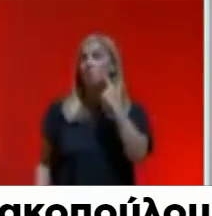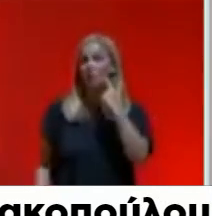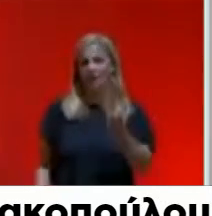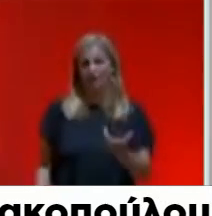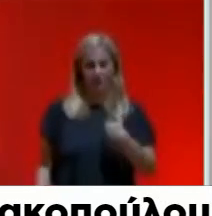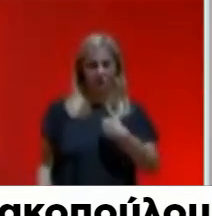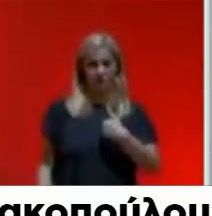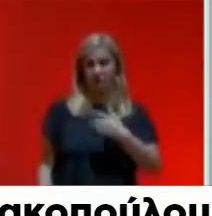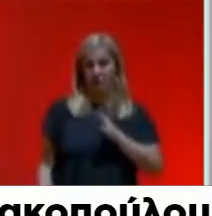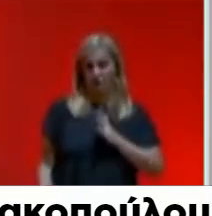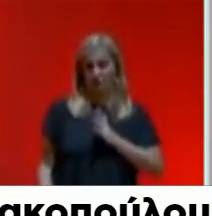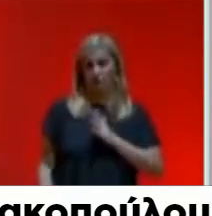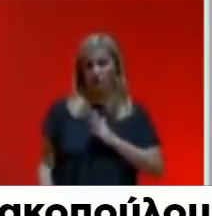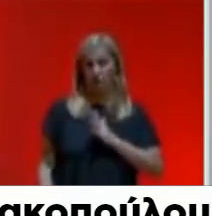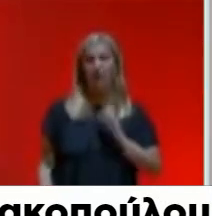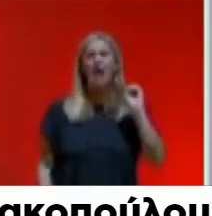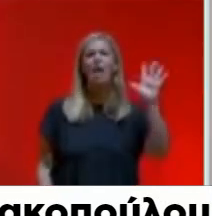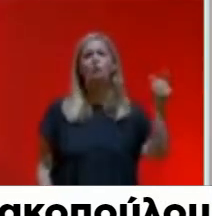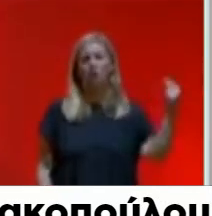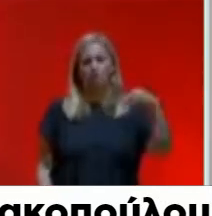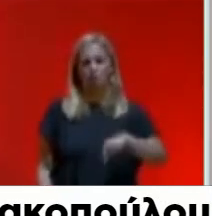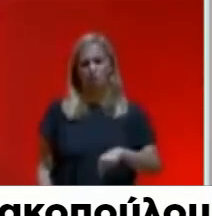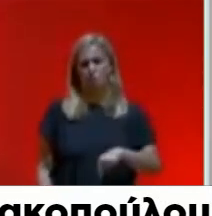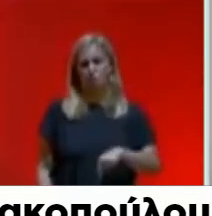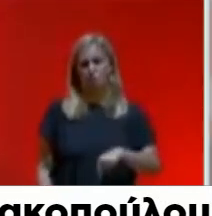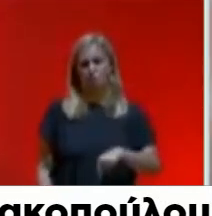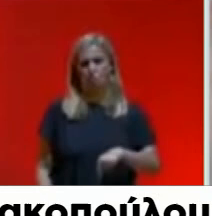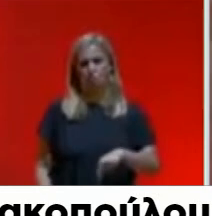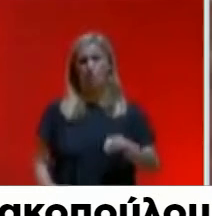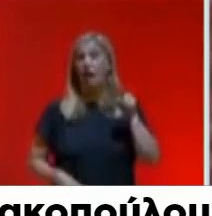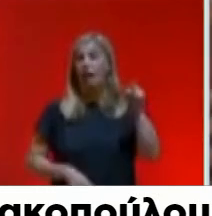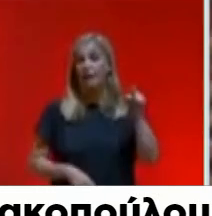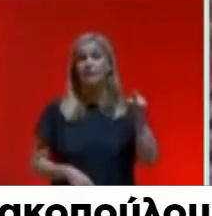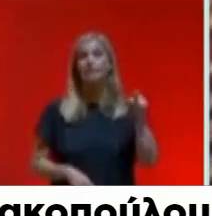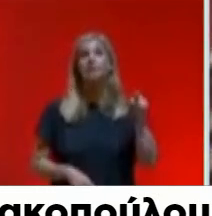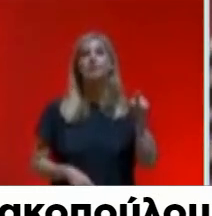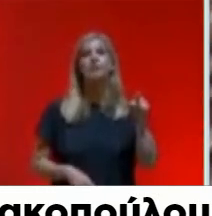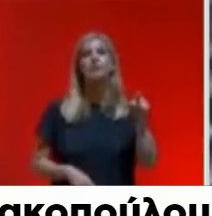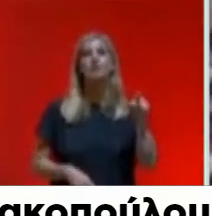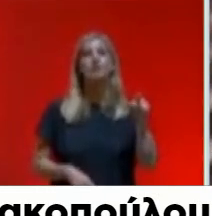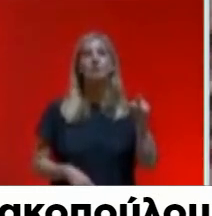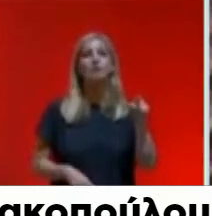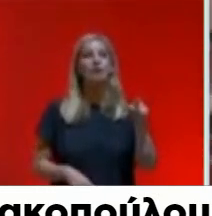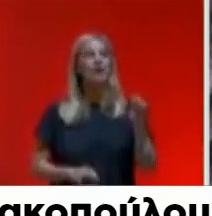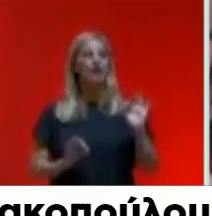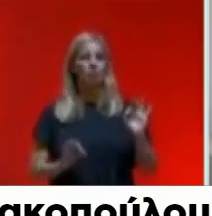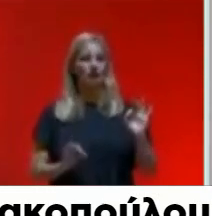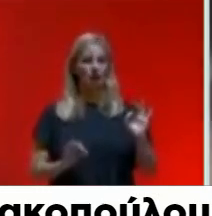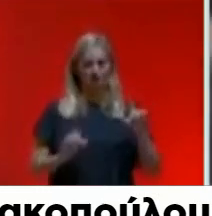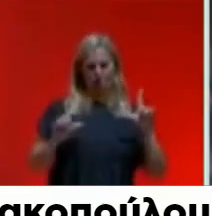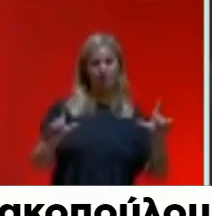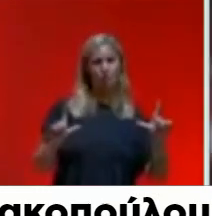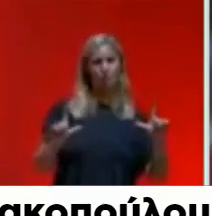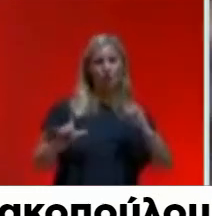θεωρώ ότι με όλη την εκτίμηση σε όλους τους υποψηφίους, η Έφη Αξιόγλου πιστεύω ότι είναι μια υποψηφιότητα η οποία φέρνει